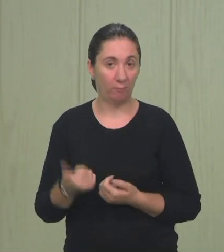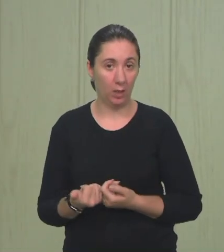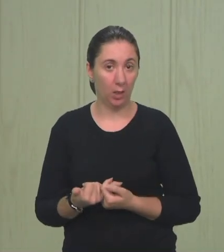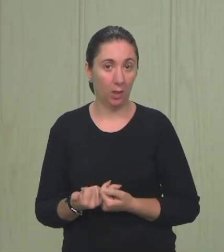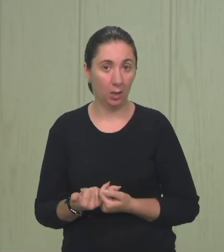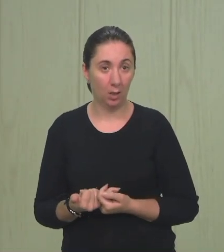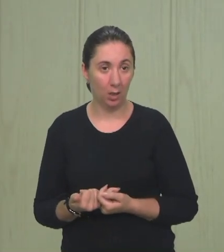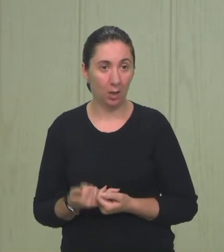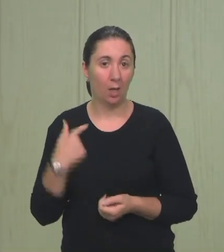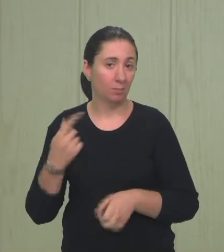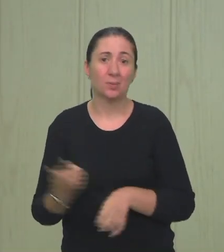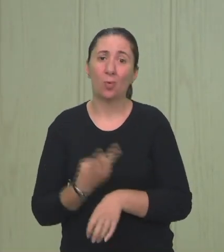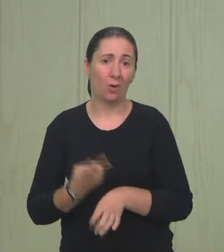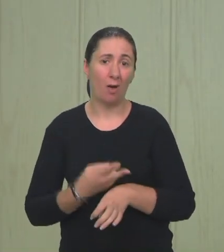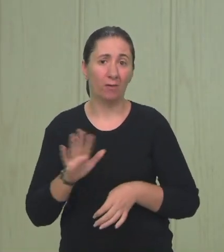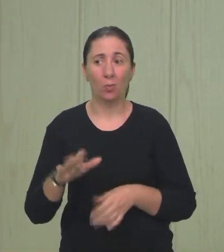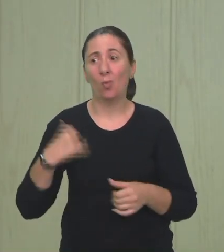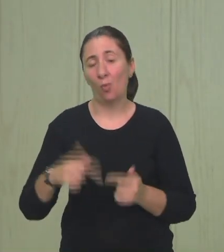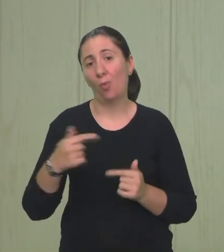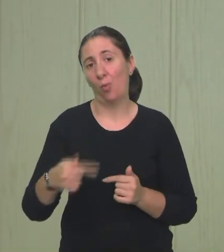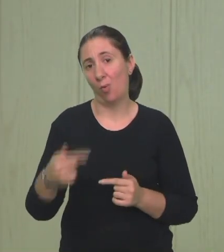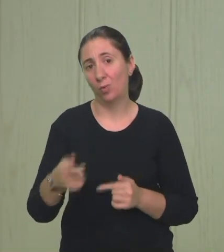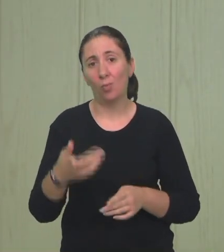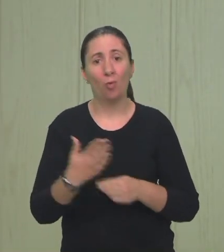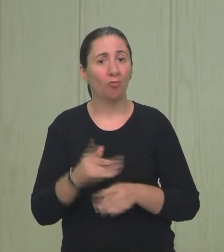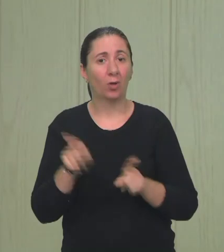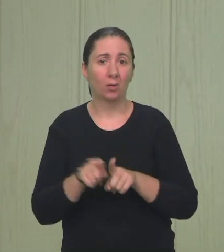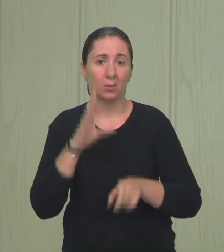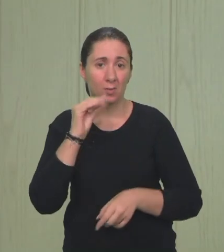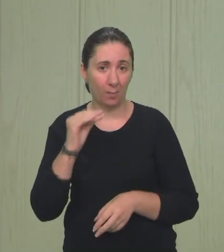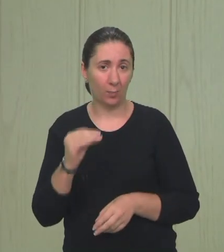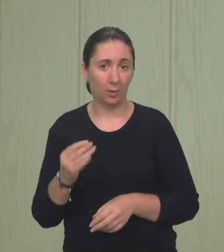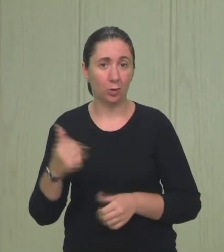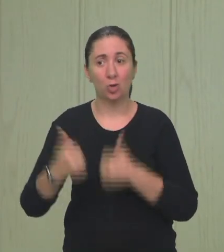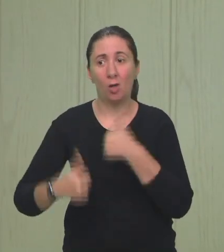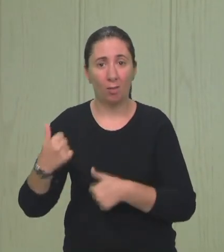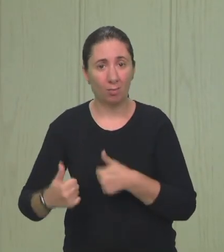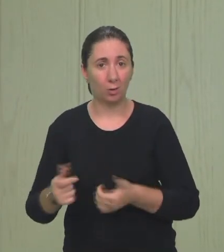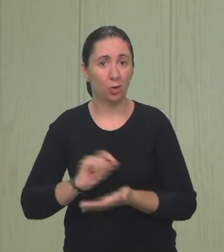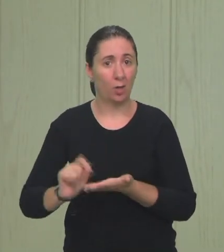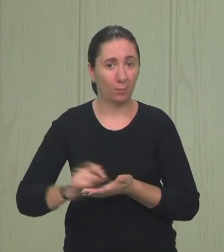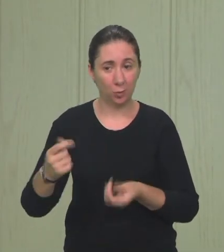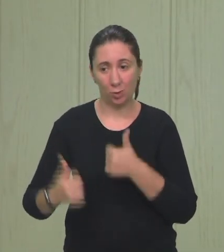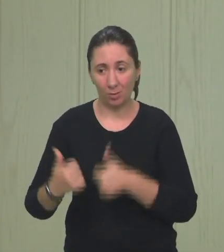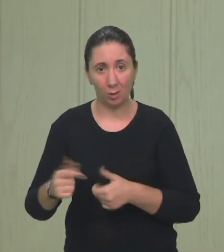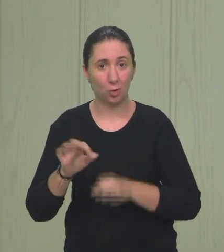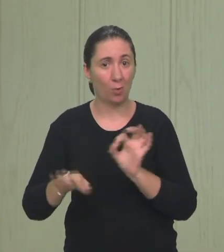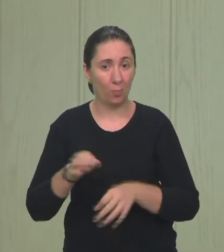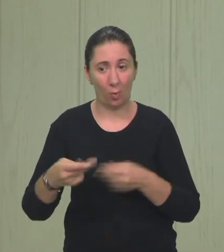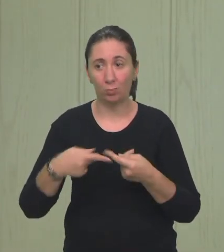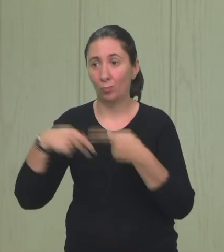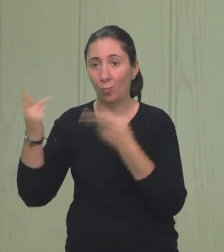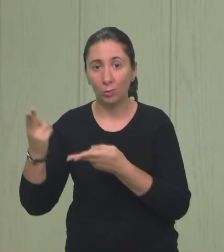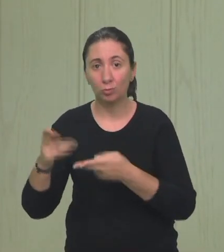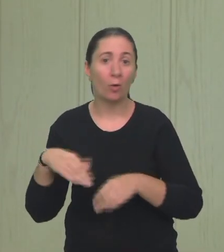mislim, to je, već smo navikli nekako na to iz godine u godinu, to je uvijek ista priča. Izađe natječaj, napišeš natječaj, to jest projekt,